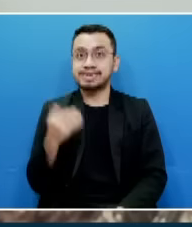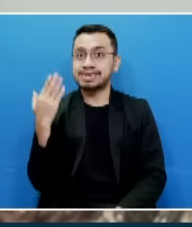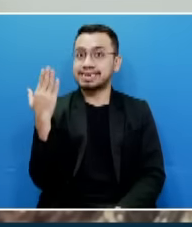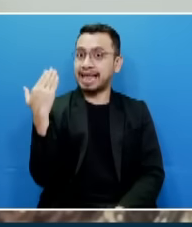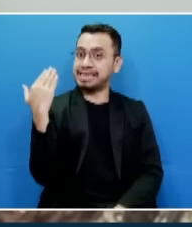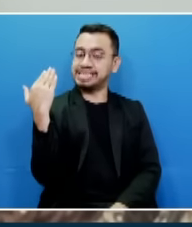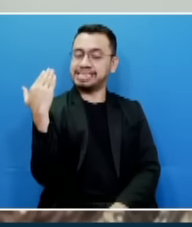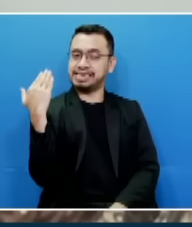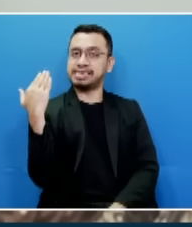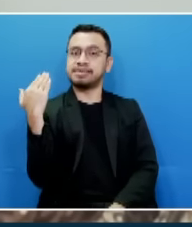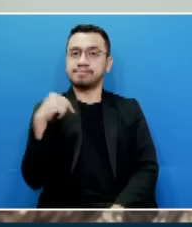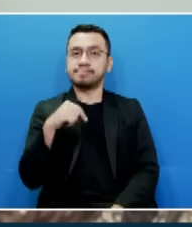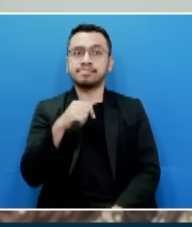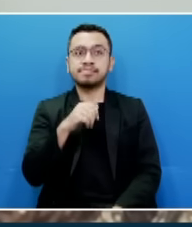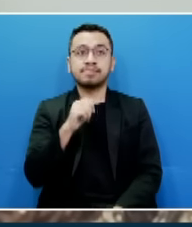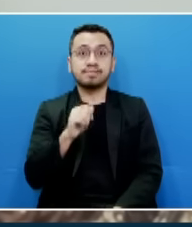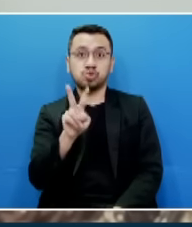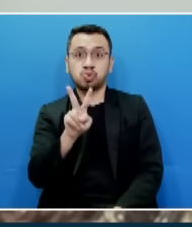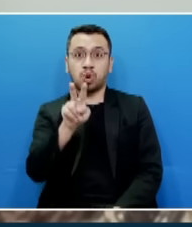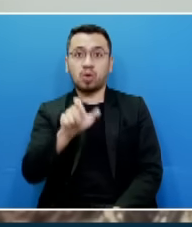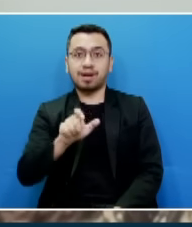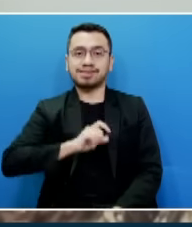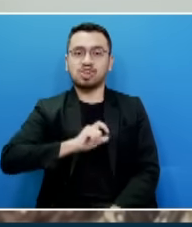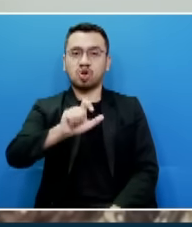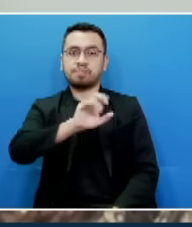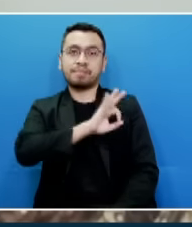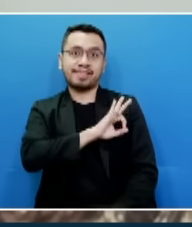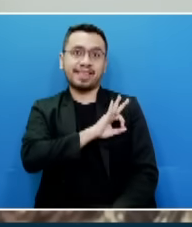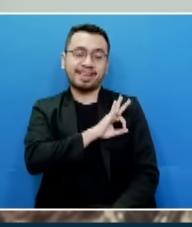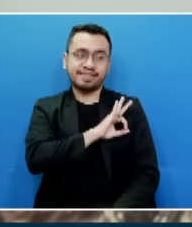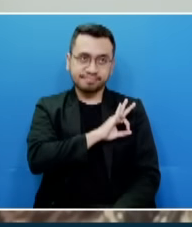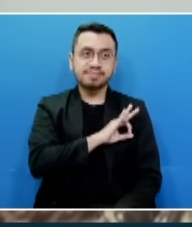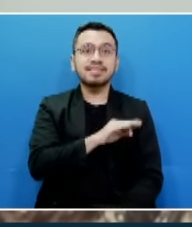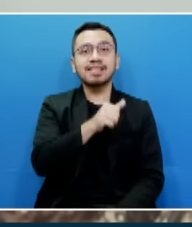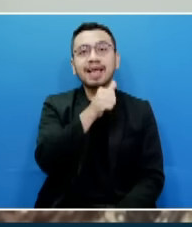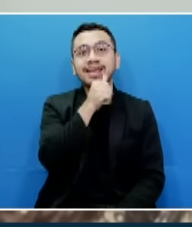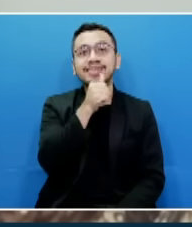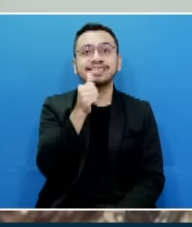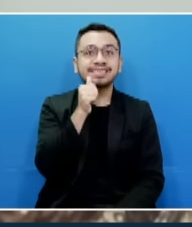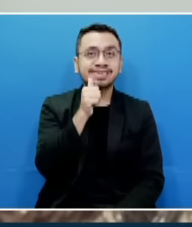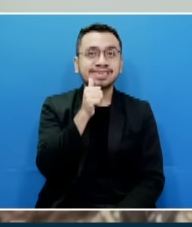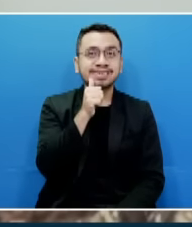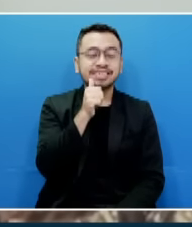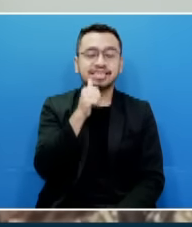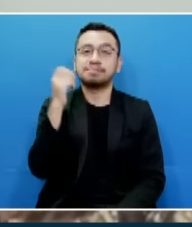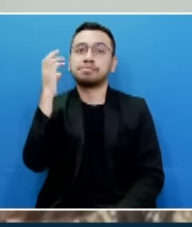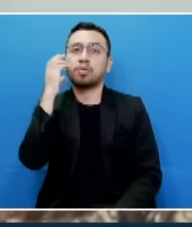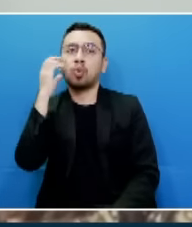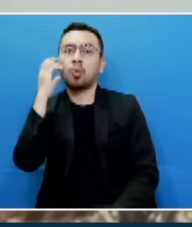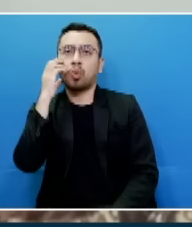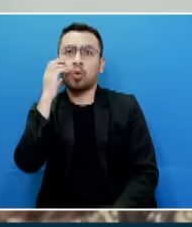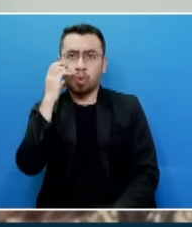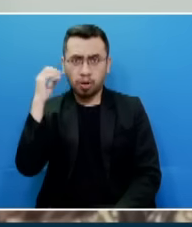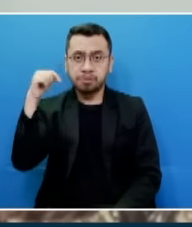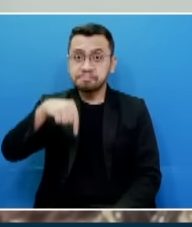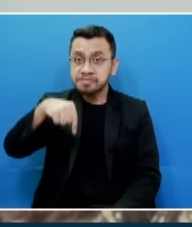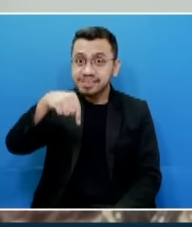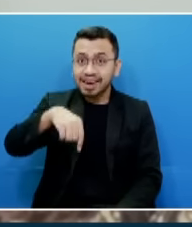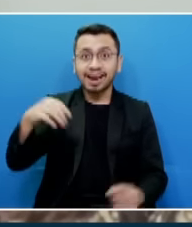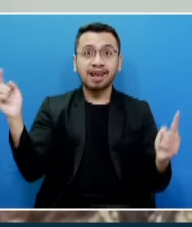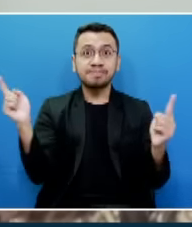diberikan oleh kedua paslon yaitu ada si nbas Wedan dan juga Prabowo Subianto ya akhirnya bersalaman